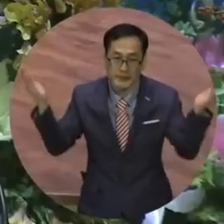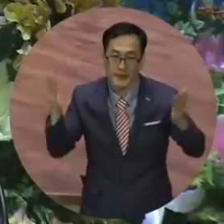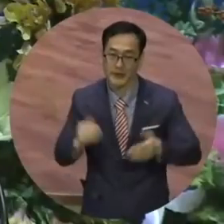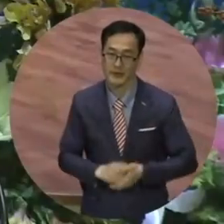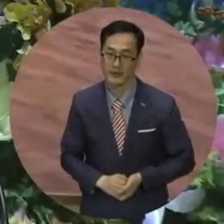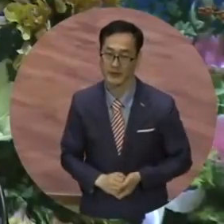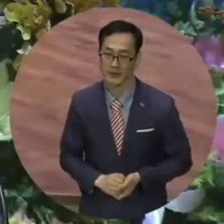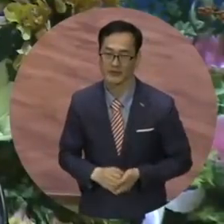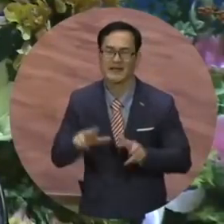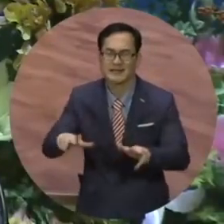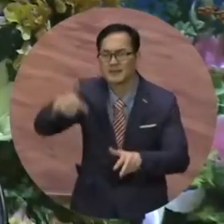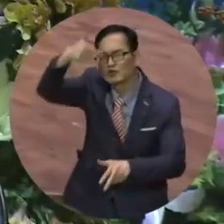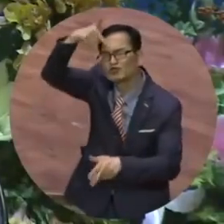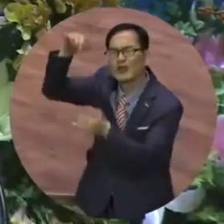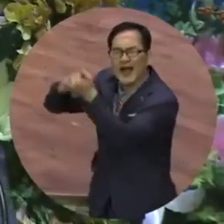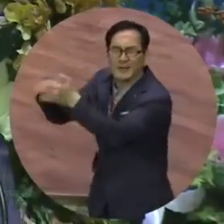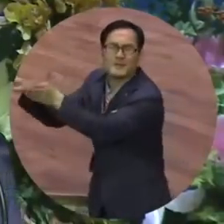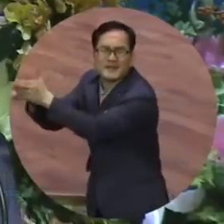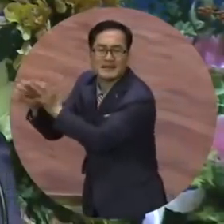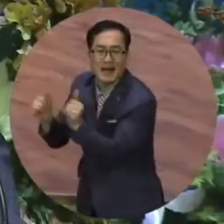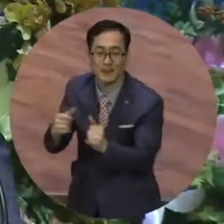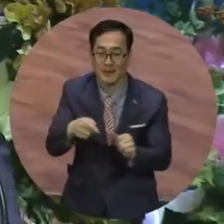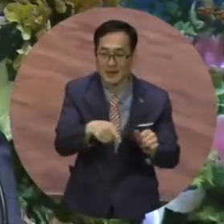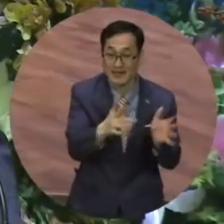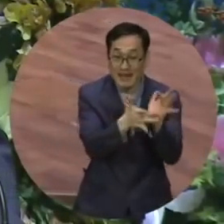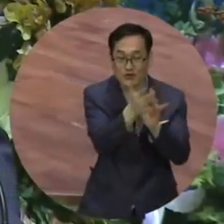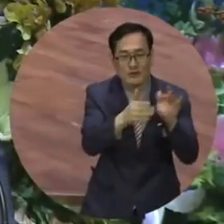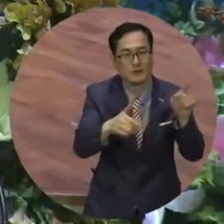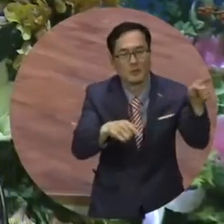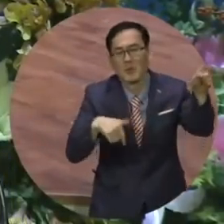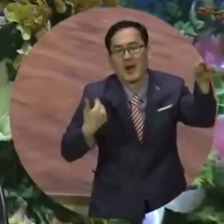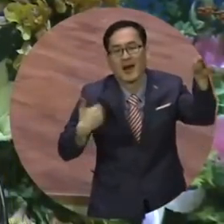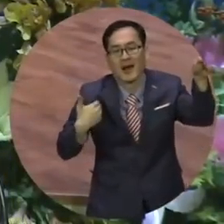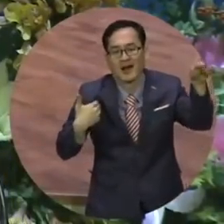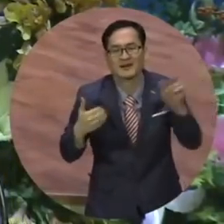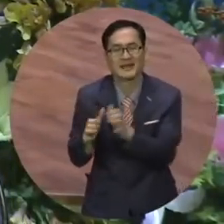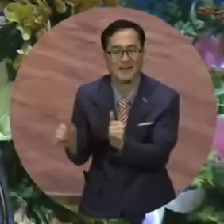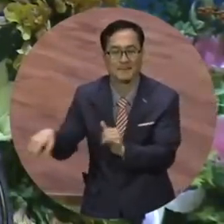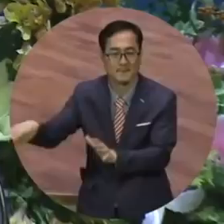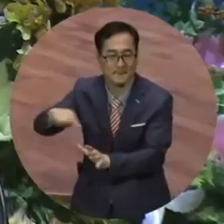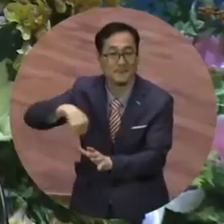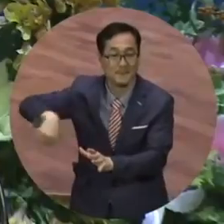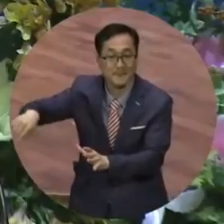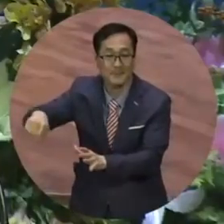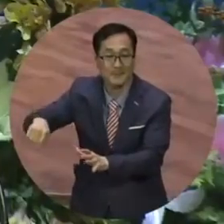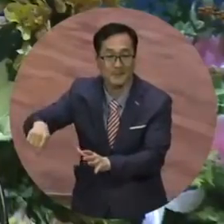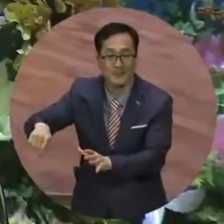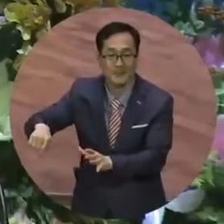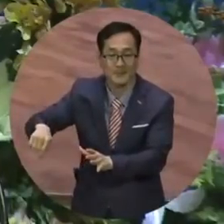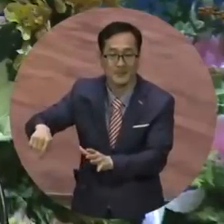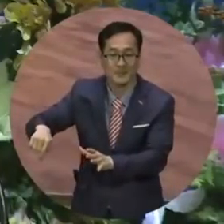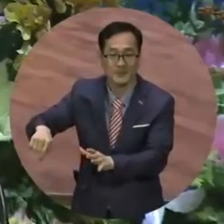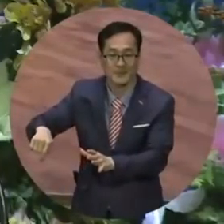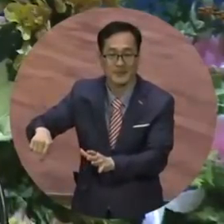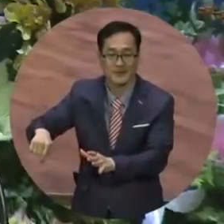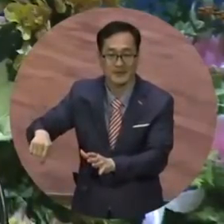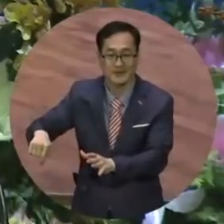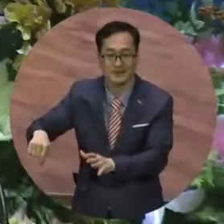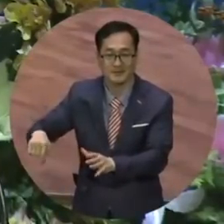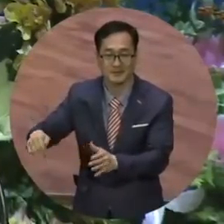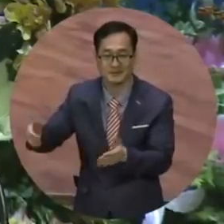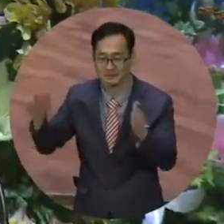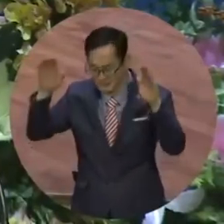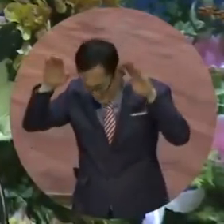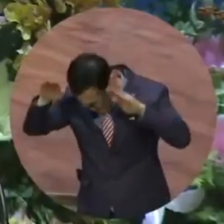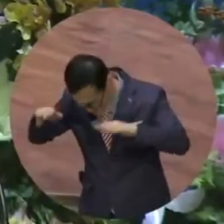지금도 구약 시대를 믿어요. 저 모슬렘들. 저 인도네시아, 제가 한참 저,